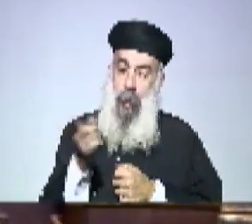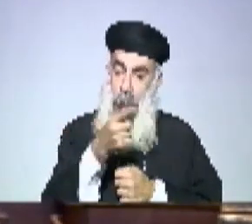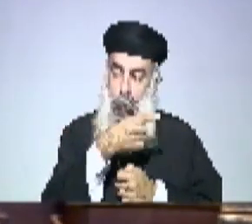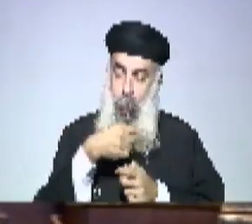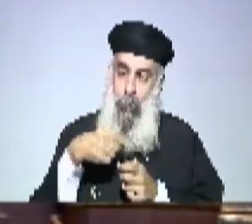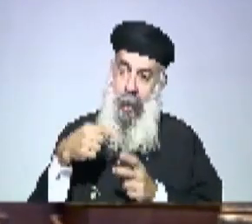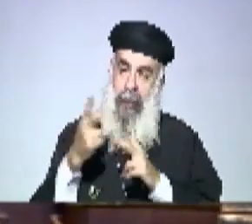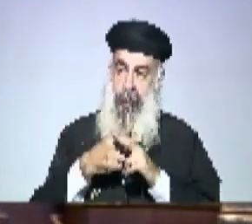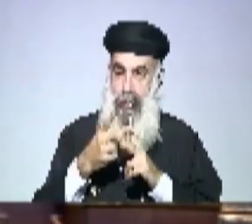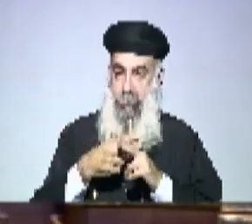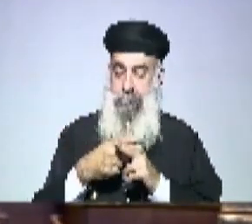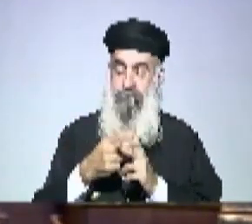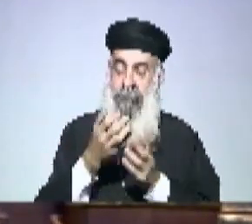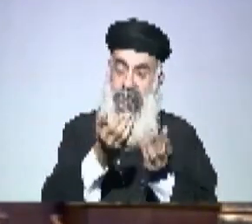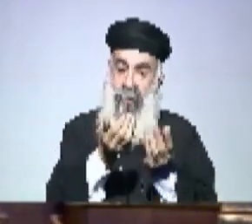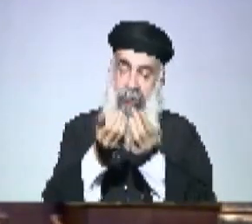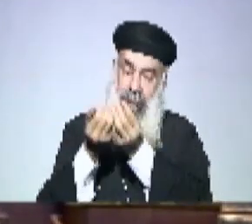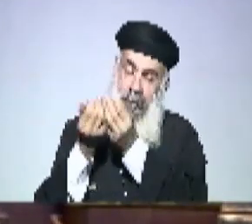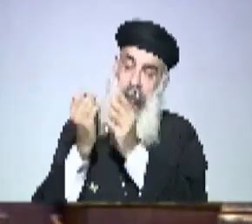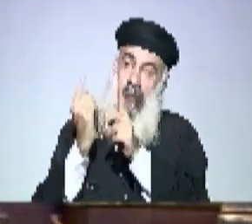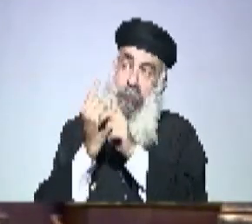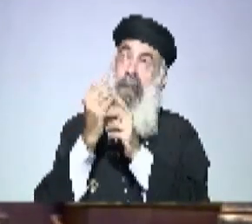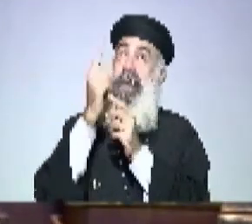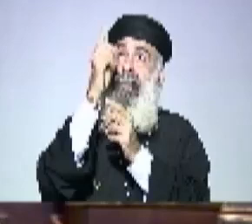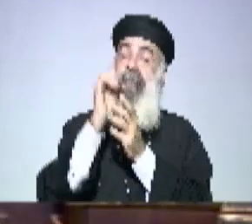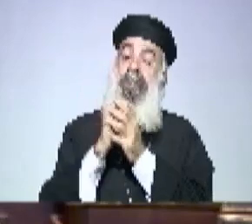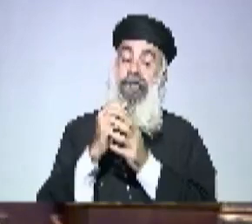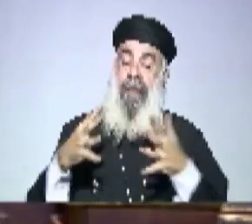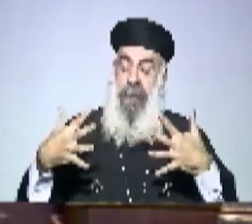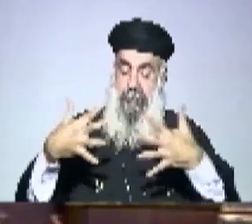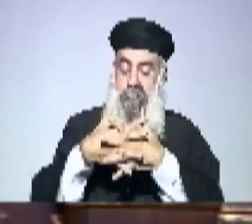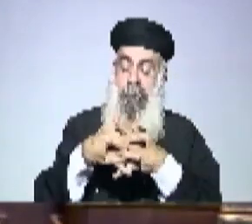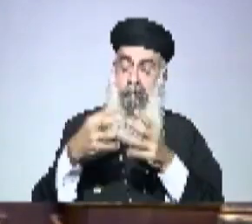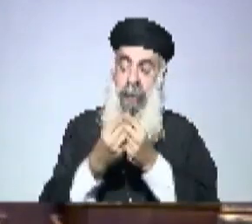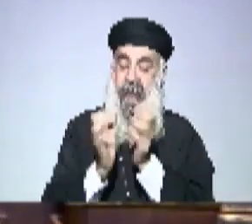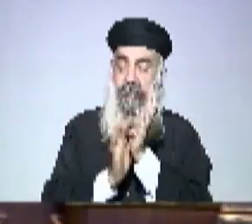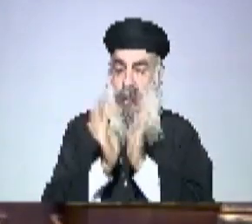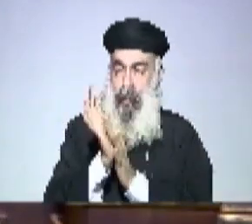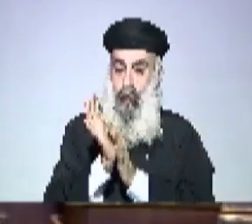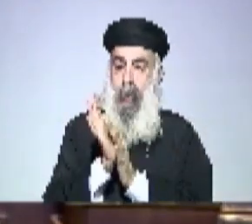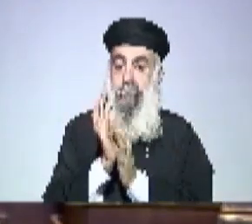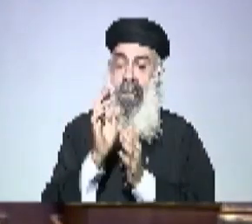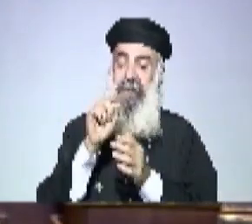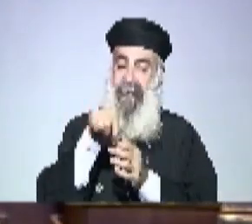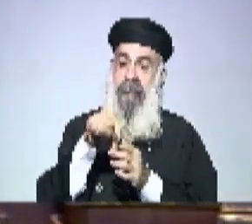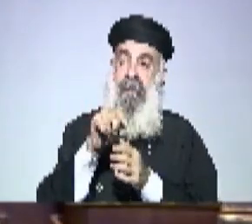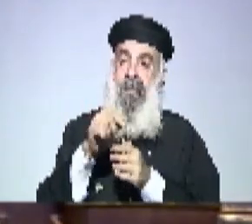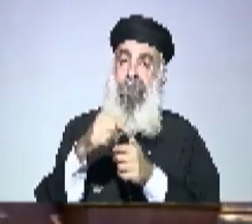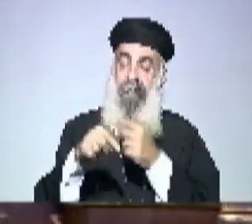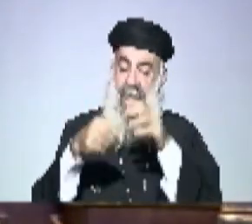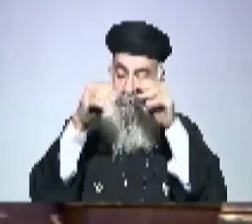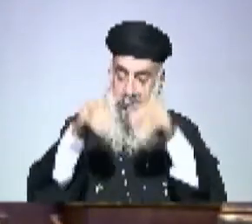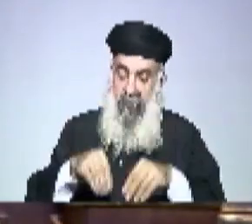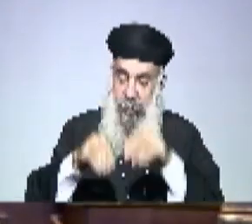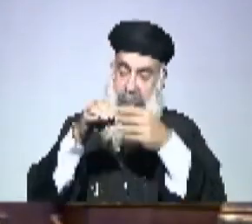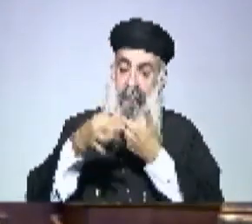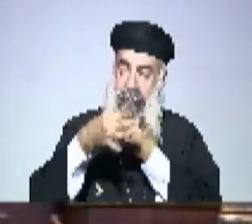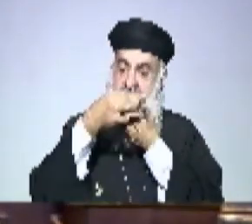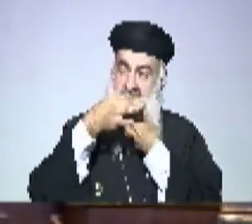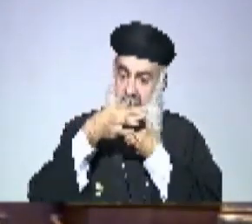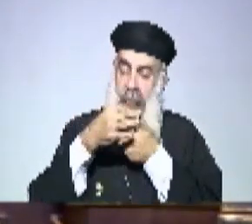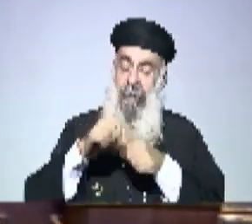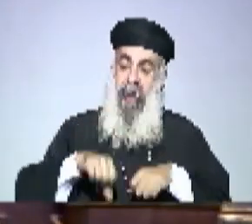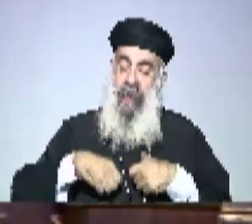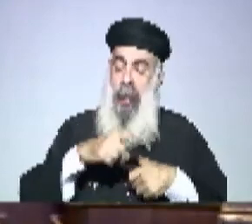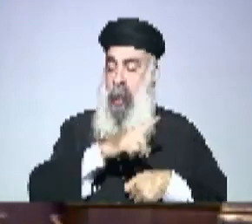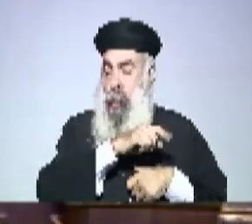وتقريبهم لربنا وتوحيدهم بالمسيح من خلال المعموديه والافخارستيا والحياه